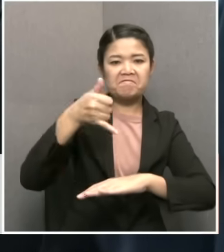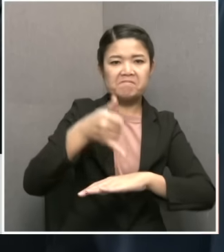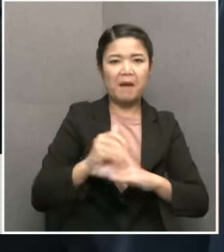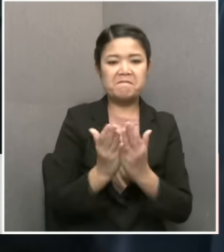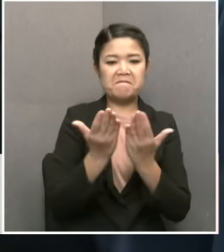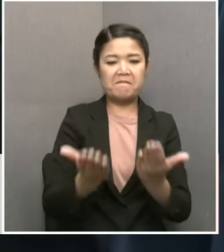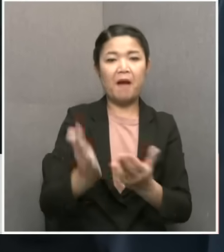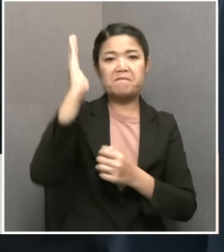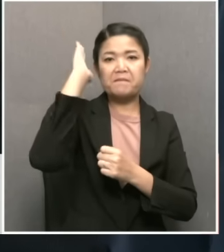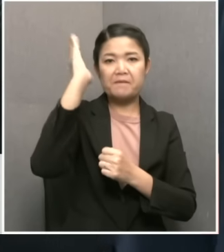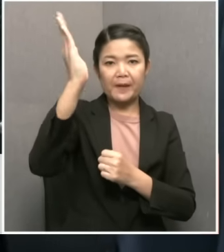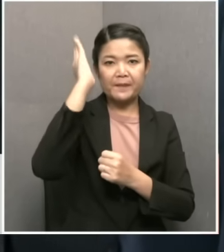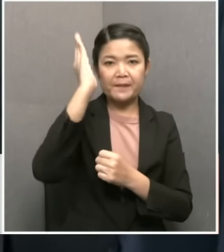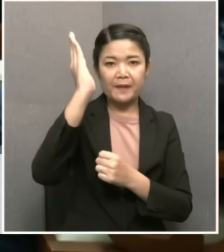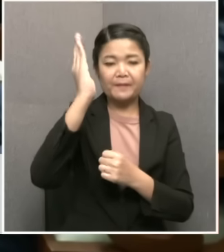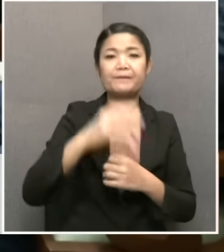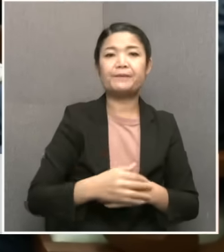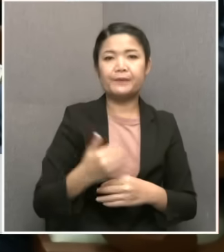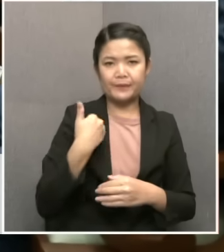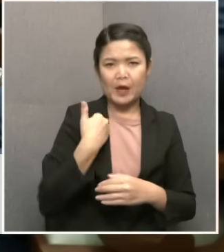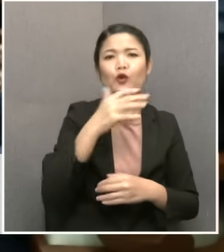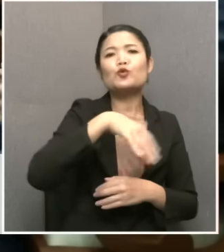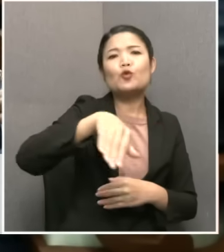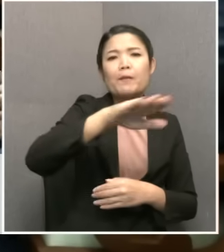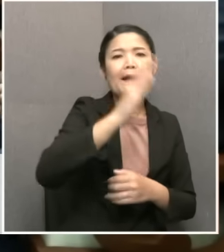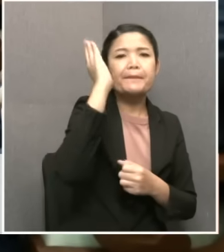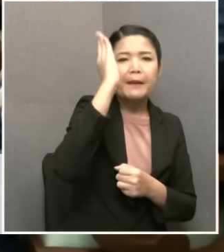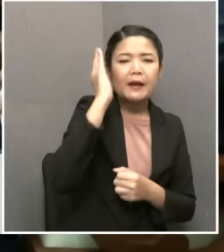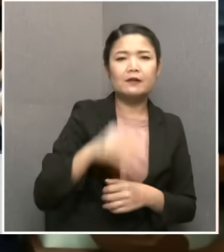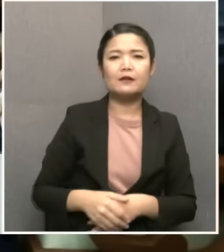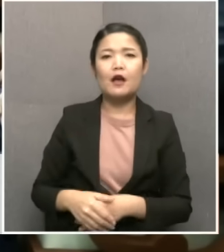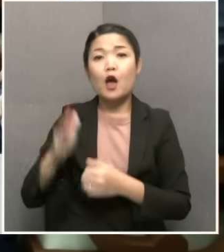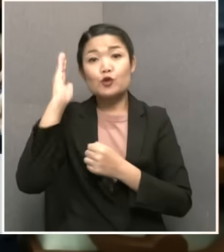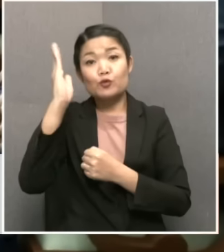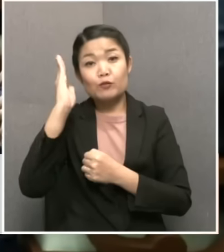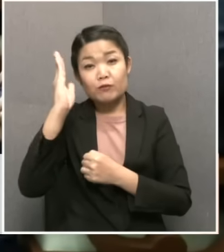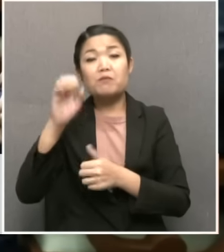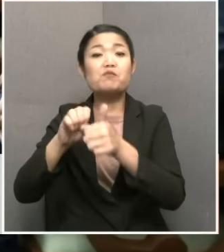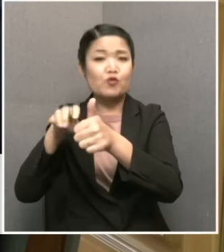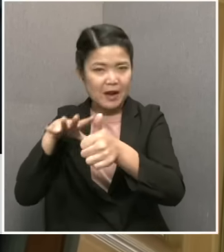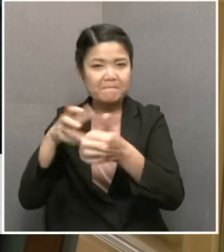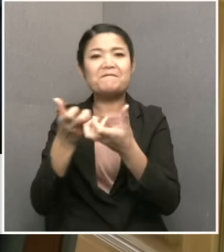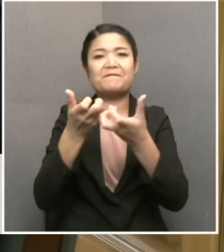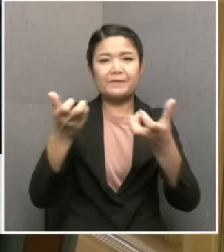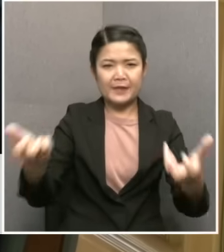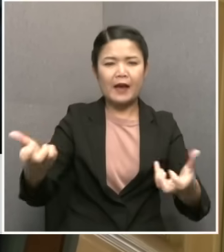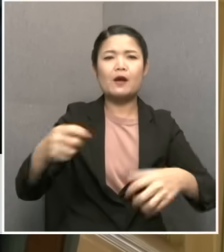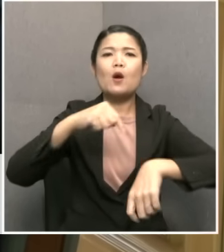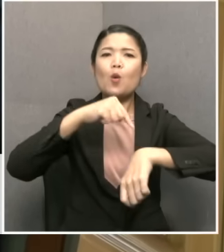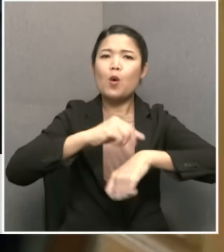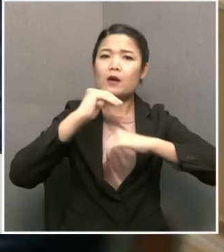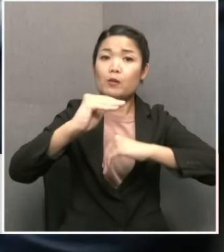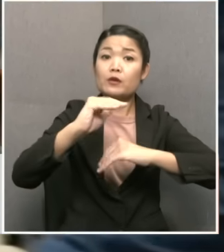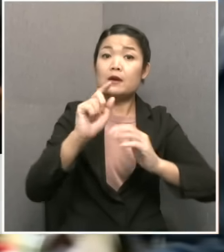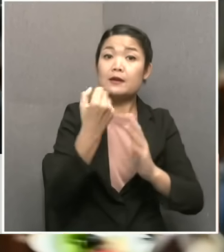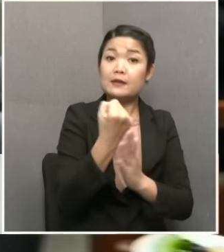นนะครับ ส่ วนทั่วไปเนี่ยก็ส่วนหนึ่งและสุนทรพจน์ของผู้นำเป็นเวทีผู้นำเลยก็อีกส่วนนึงเขาให้ประมาณ 15-20 นาที